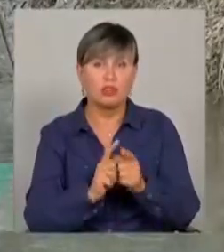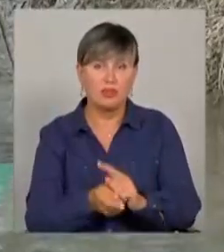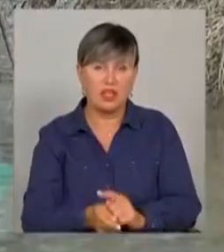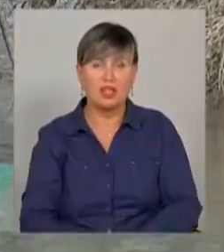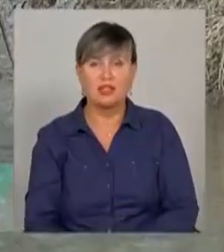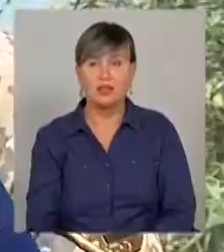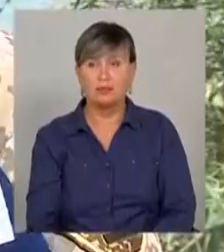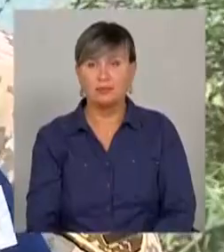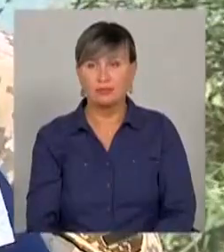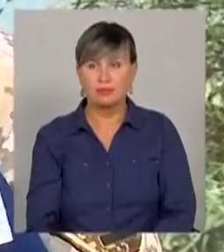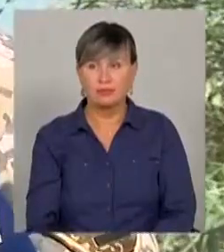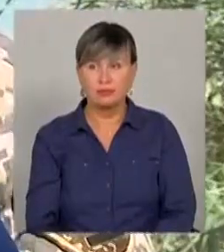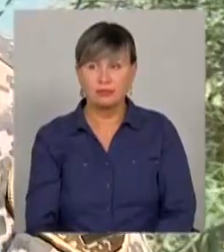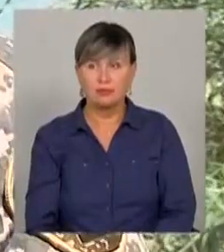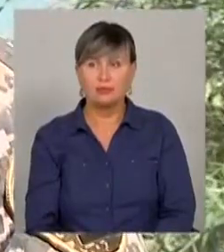спасатели.